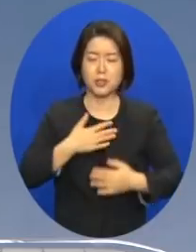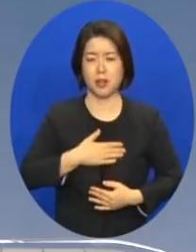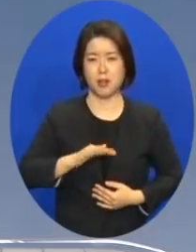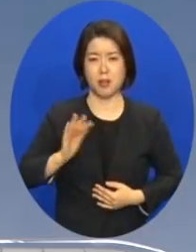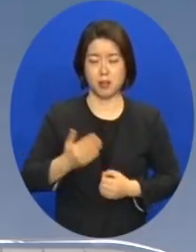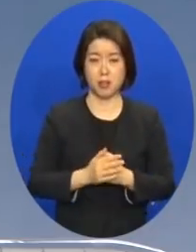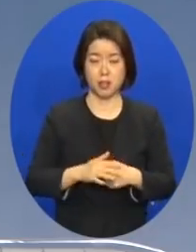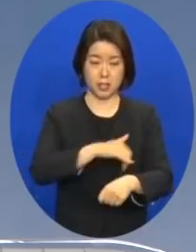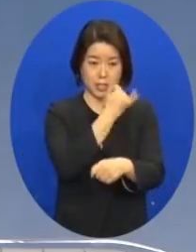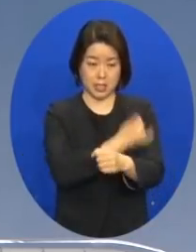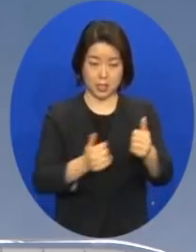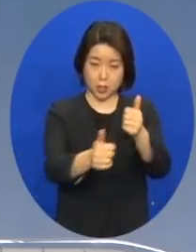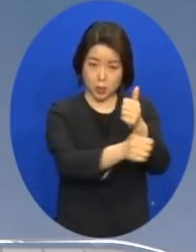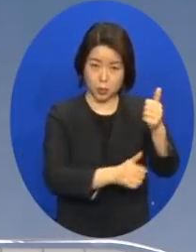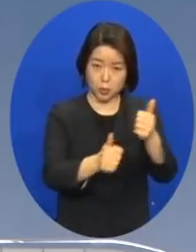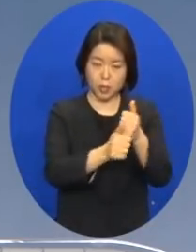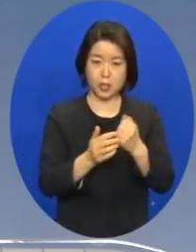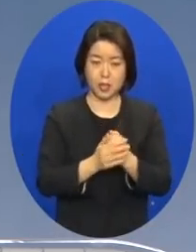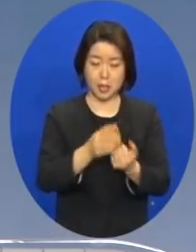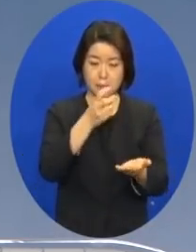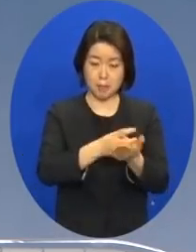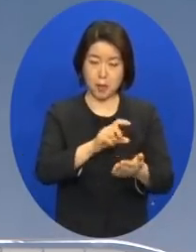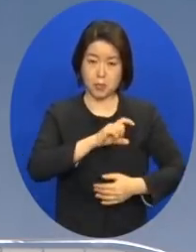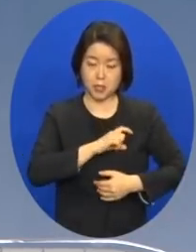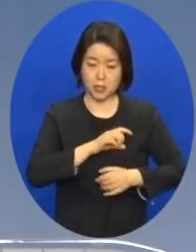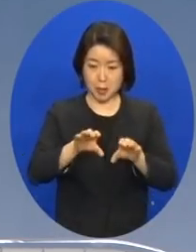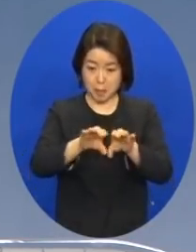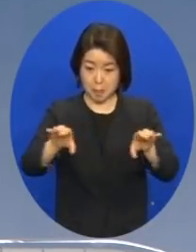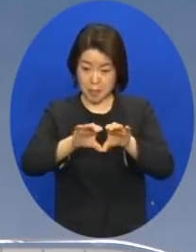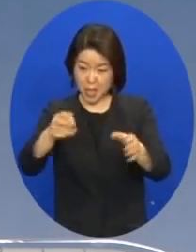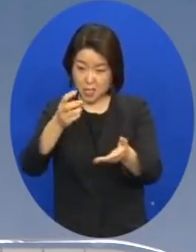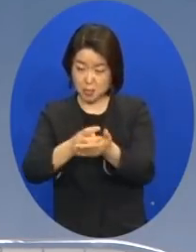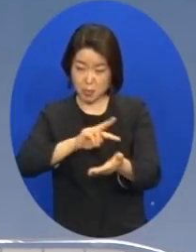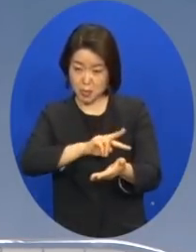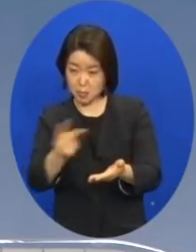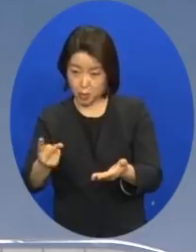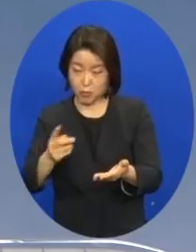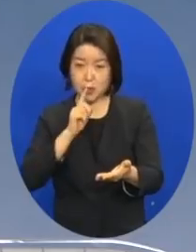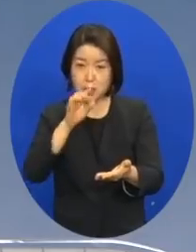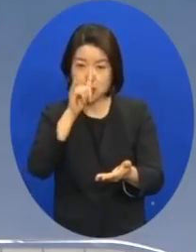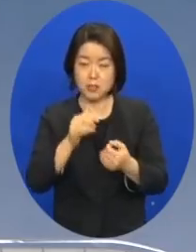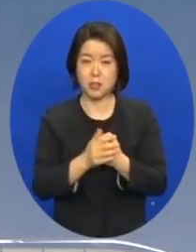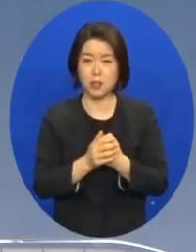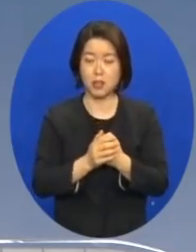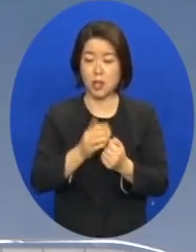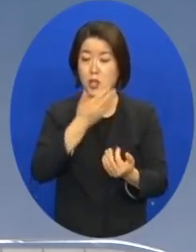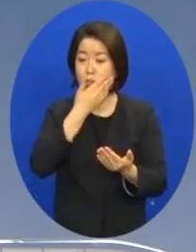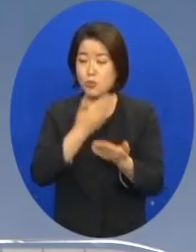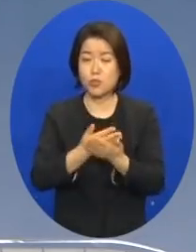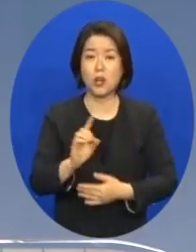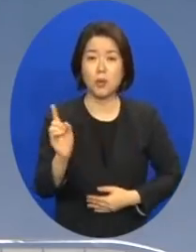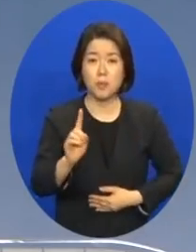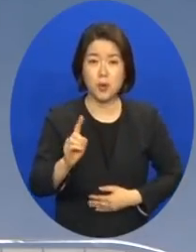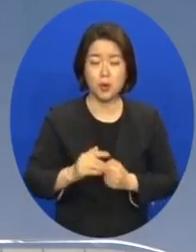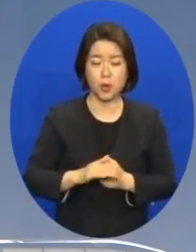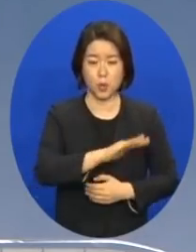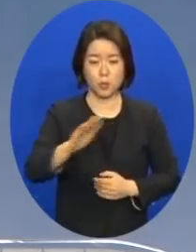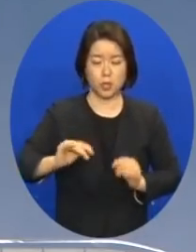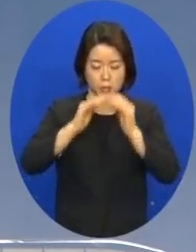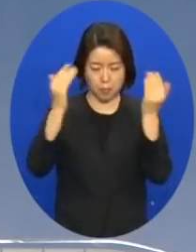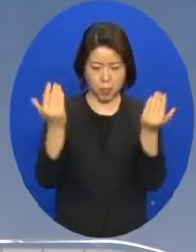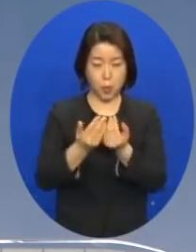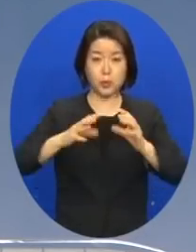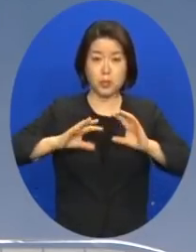인권위원회에서는 법 이름을 평등법이라 그렇게 바꾼다고 하는데 핵심은 말입니다. 우리나라 모든